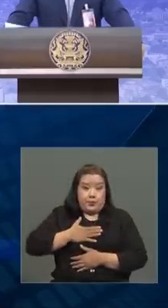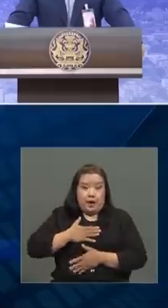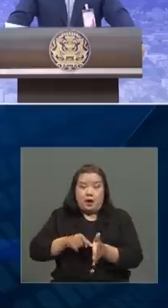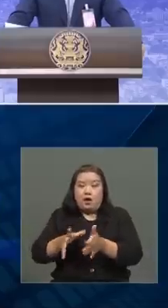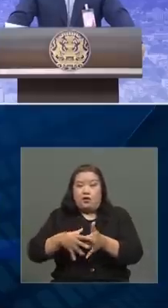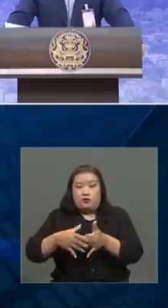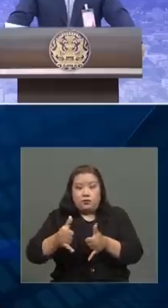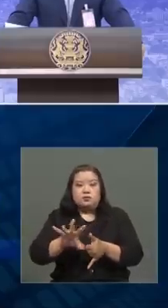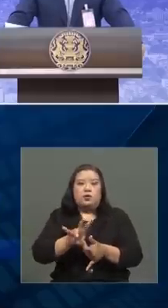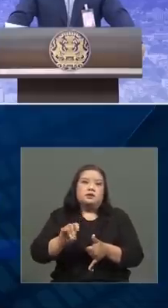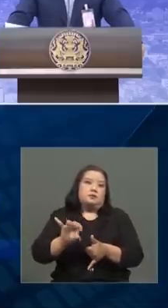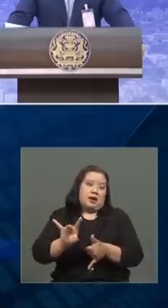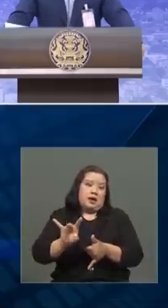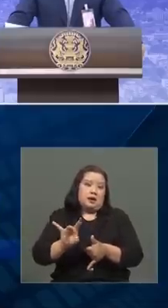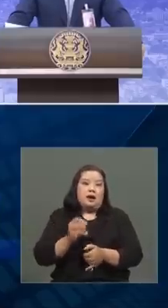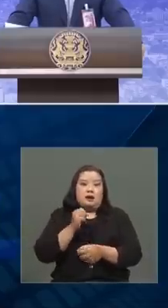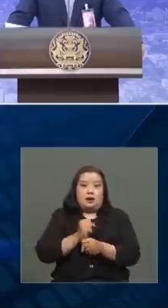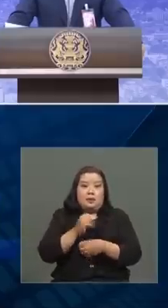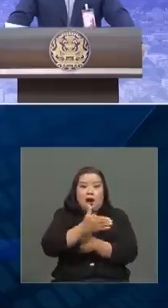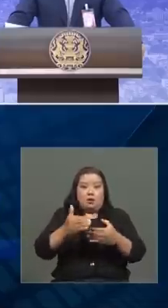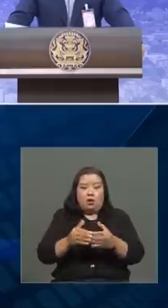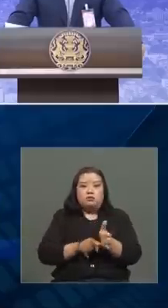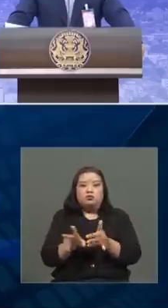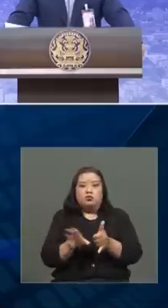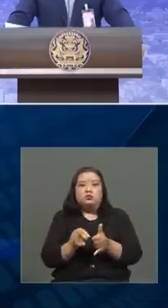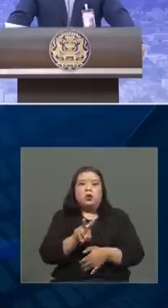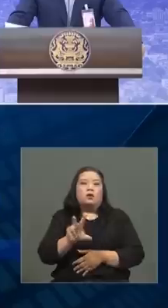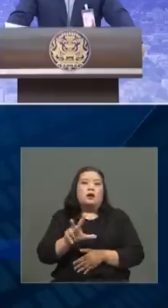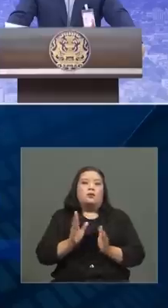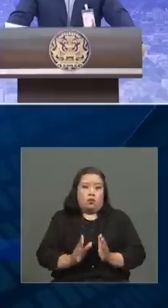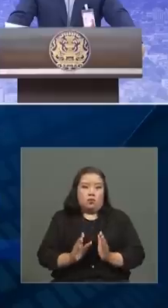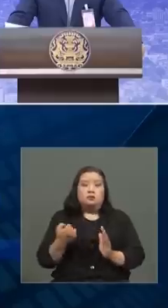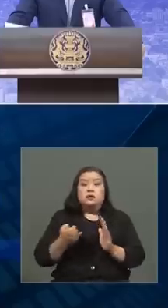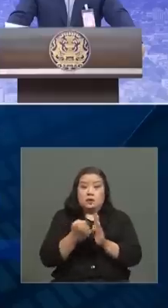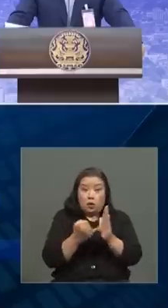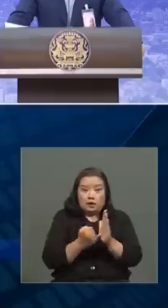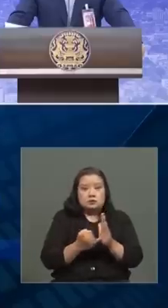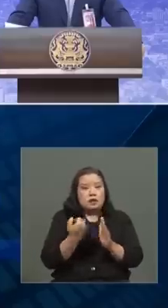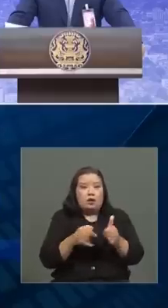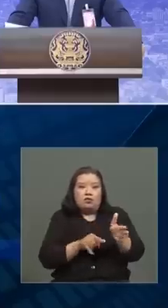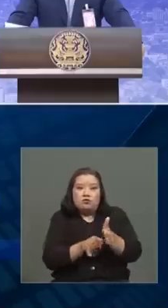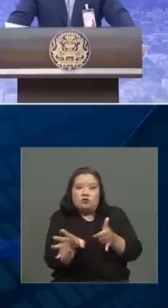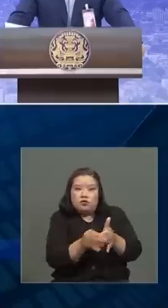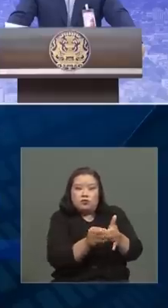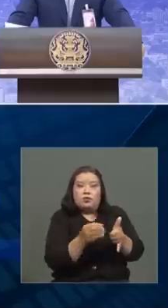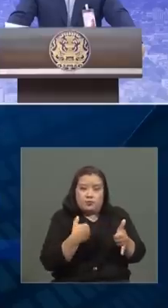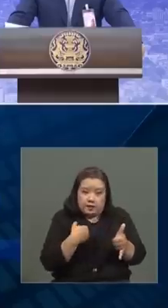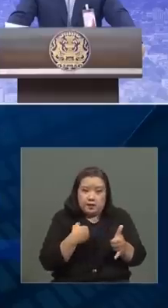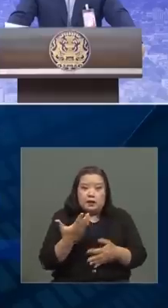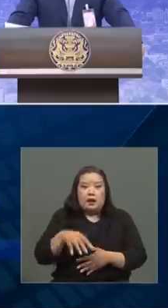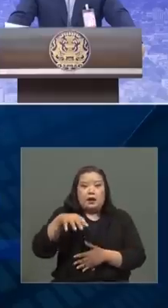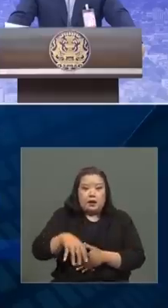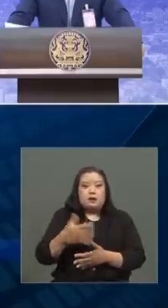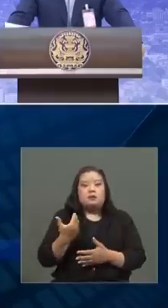สถานที่ทำงานคือ 203อันดับ 4คือเชื่อมโยงจากต่างจังหวัด 199สถานที่แห่งหนึ่งก็คือ